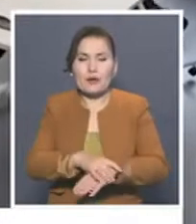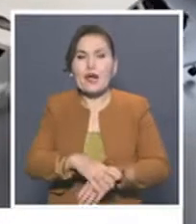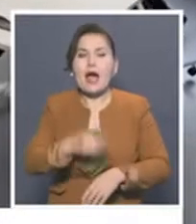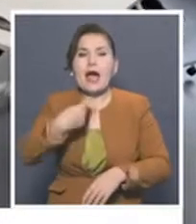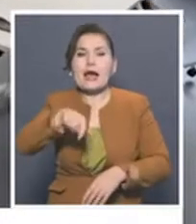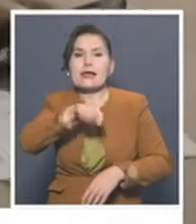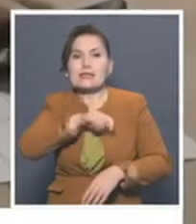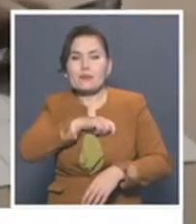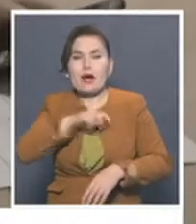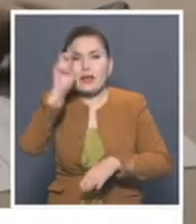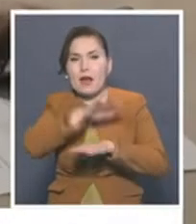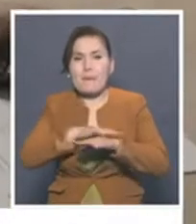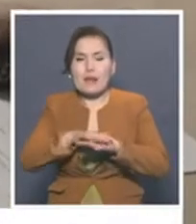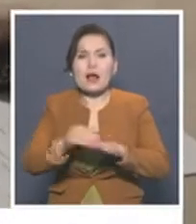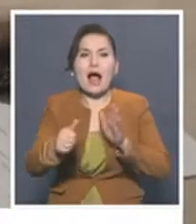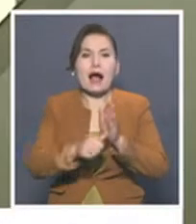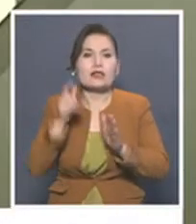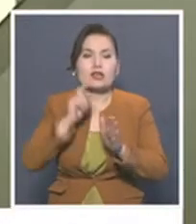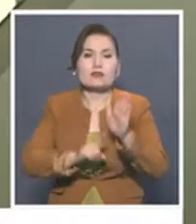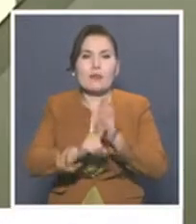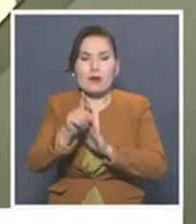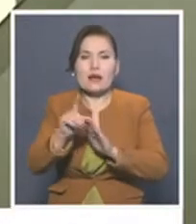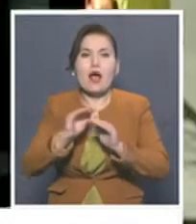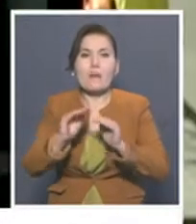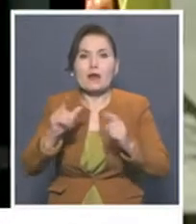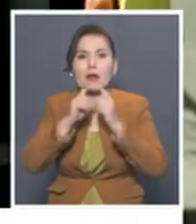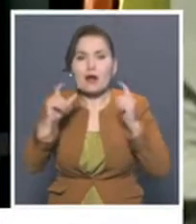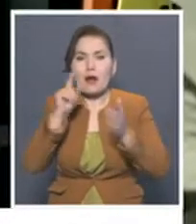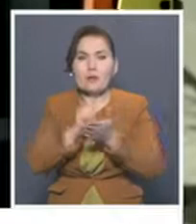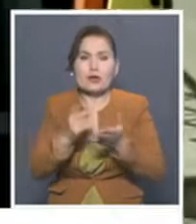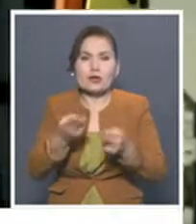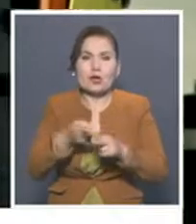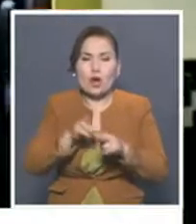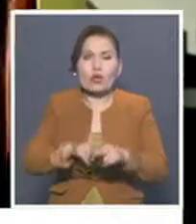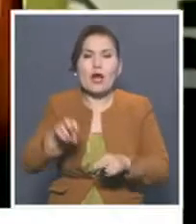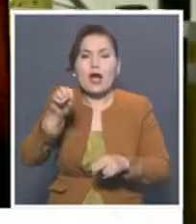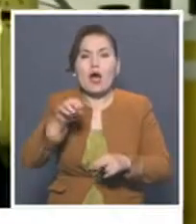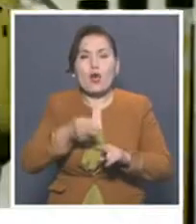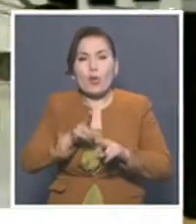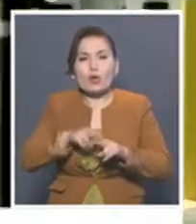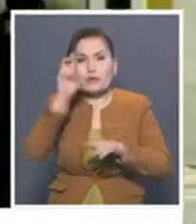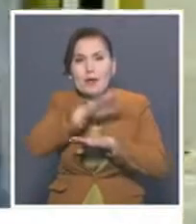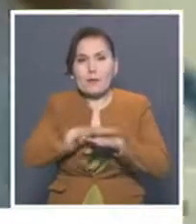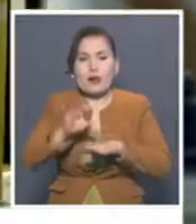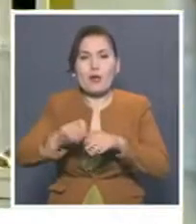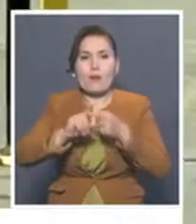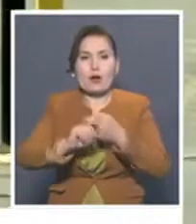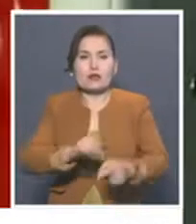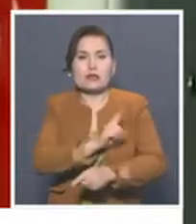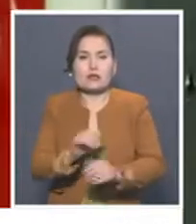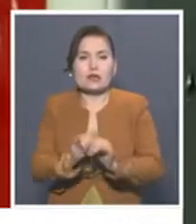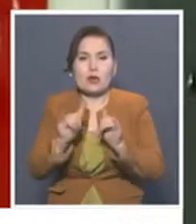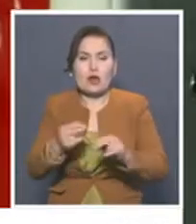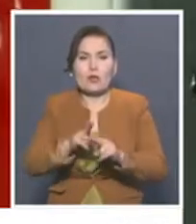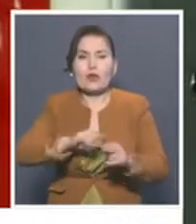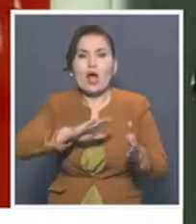6 жастан асқан балалар маска тағуға міндеттелді. Еуропа елдері арасында әсіресе осы мемлекетте коронавирустың таралу деңгейі өте жоғары.